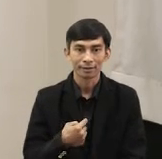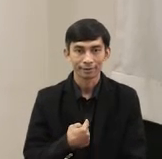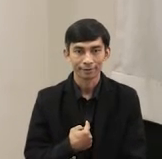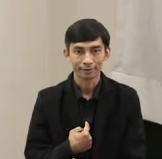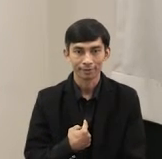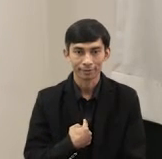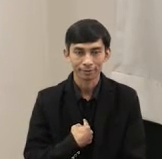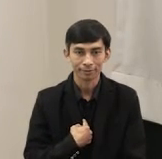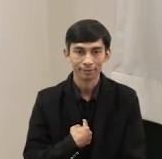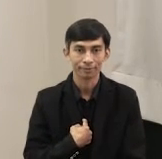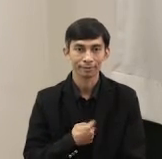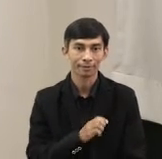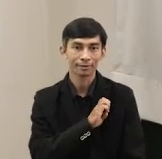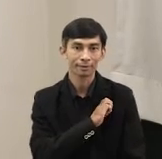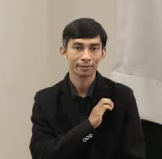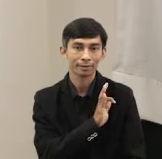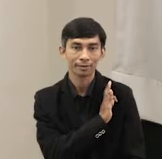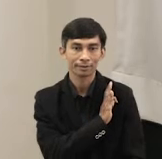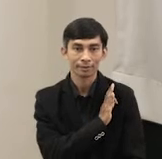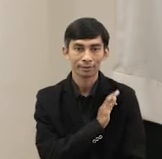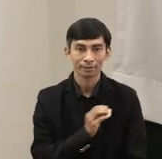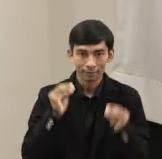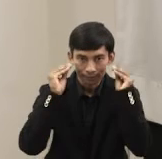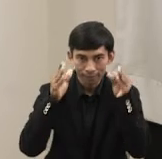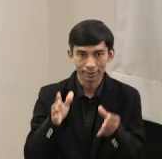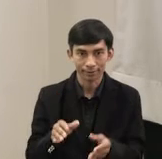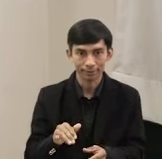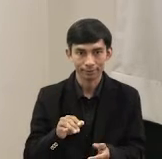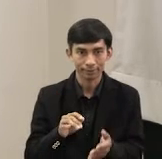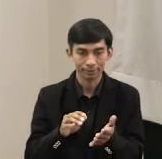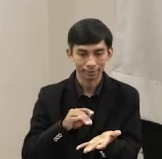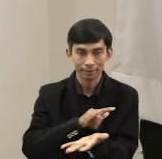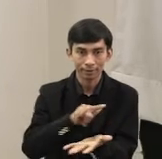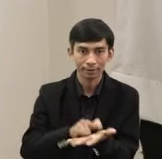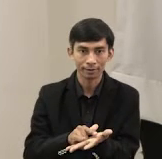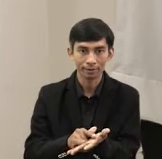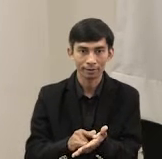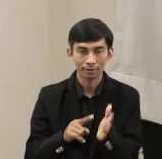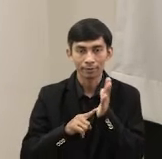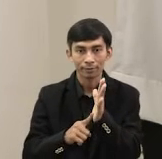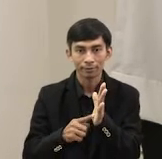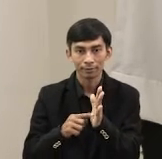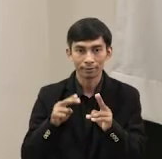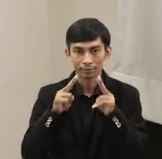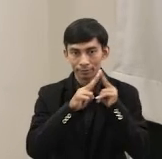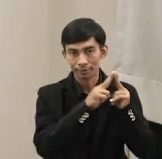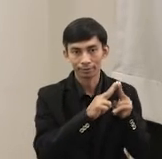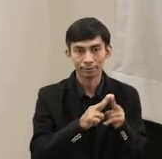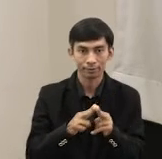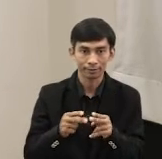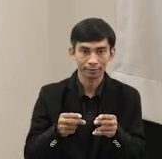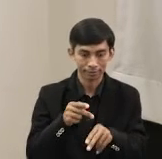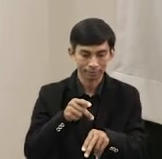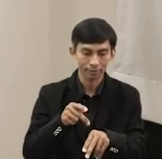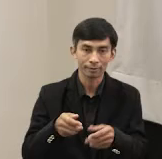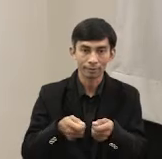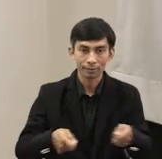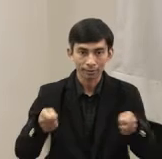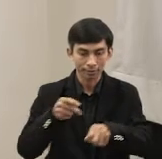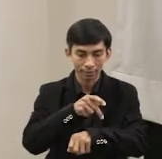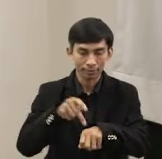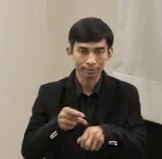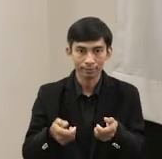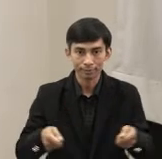Chúng tôi xua, nên khi nhóm chúng tôi chăn xa vãng, bọn riêng nữ sẽ là bà thông sạc xa cùng rủ cổng, cổng cổng bông chân năng, khai cổng bông chân